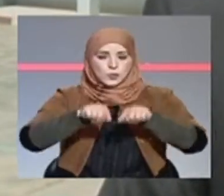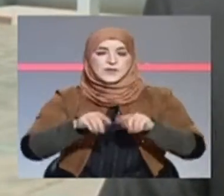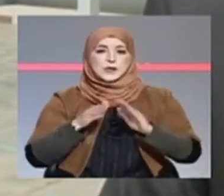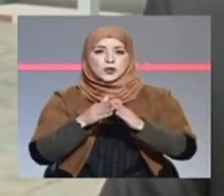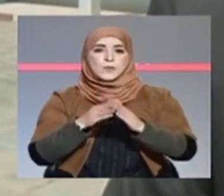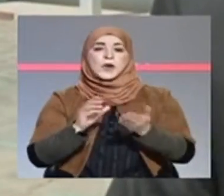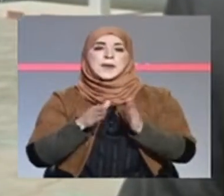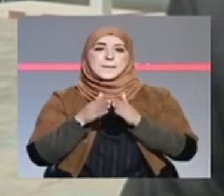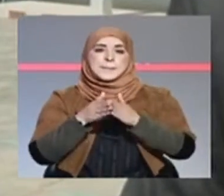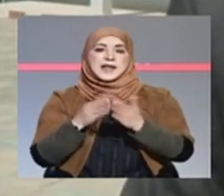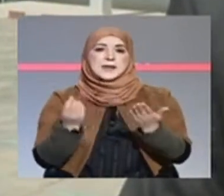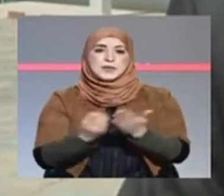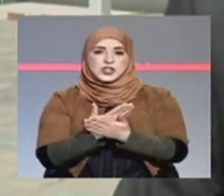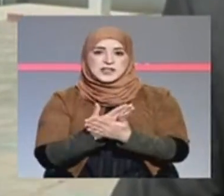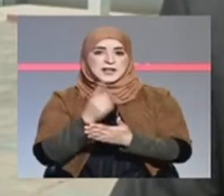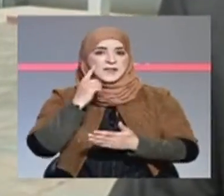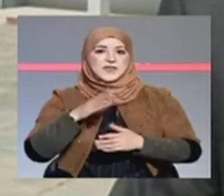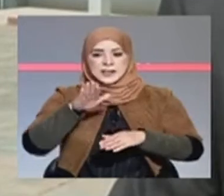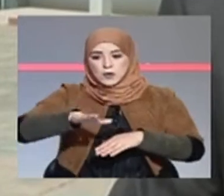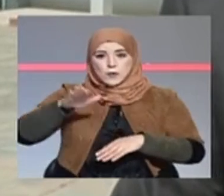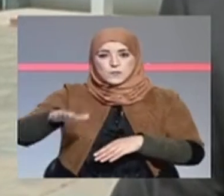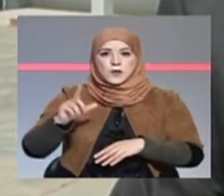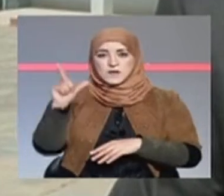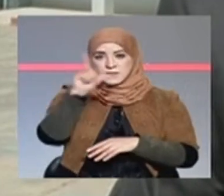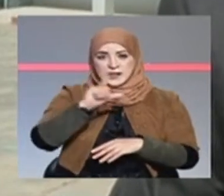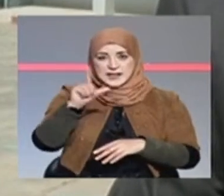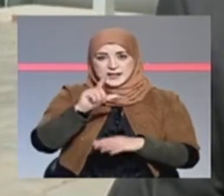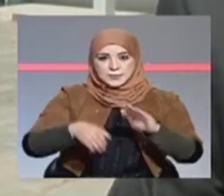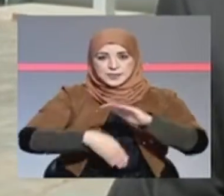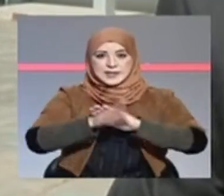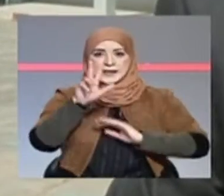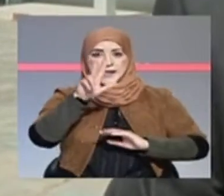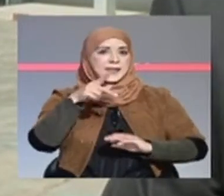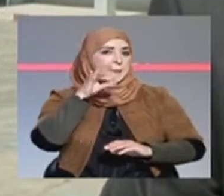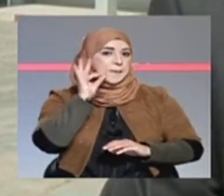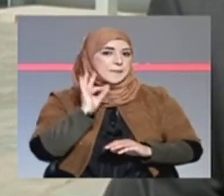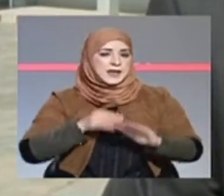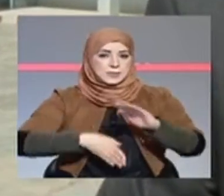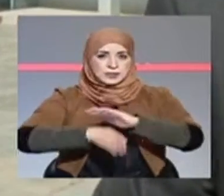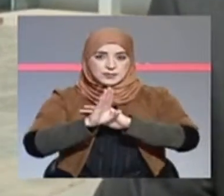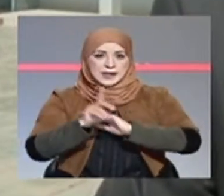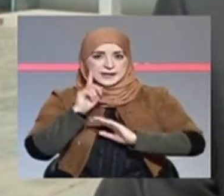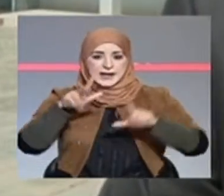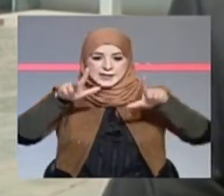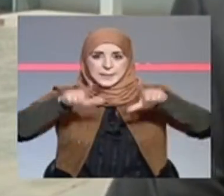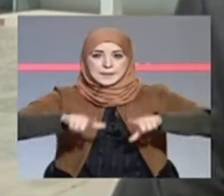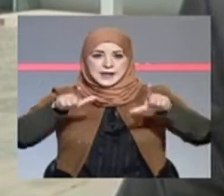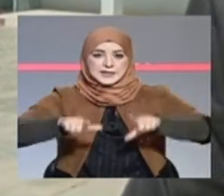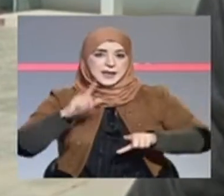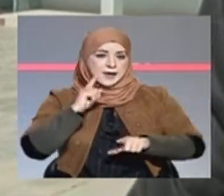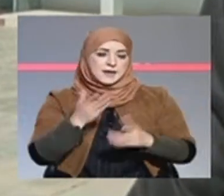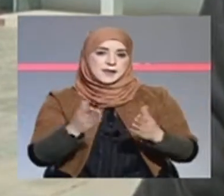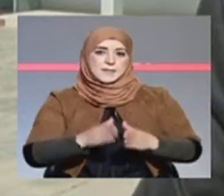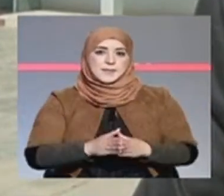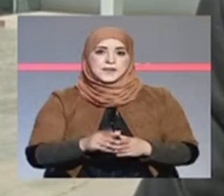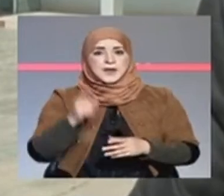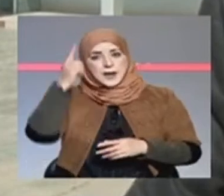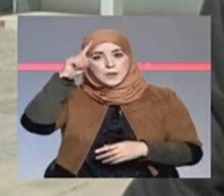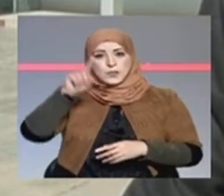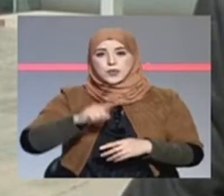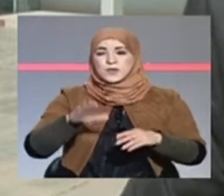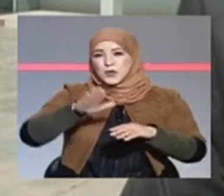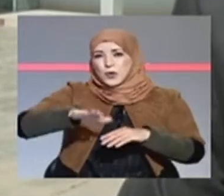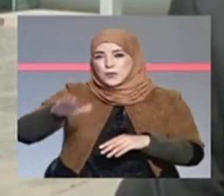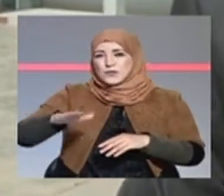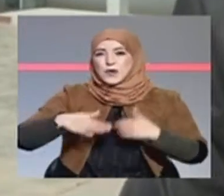للمرحله الجديده والتعليم الثانوي انطلقت ثلاثه من منطلقه المنصه هذه بالنسبه للتلاميذ السنه السادسه